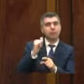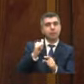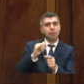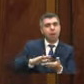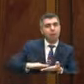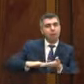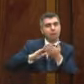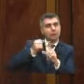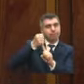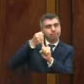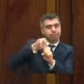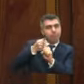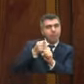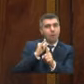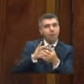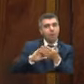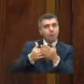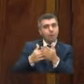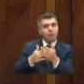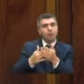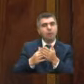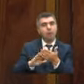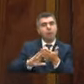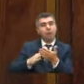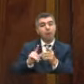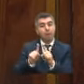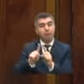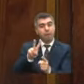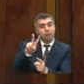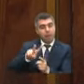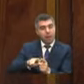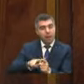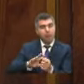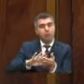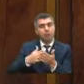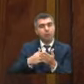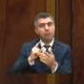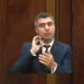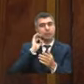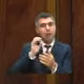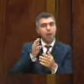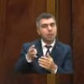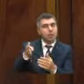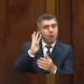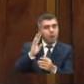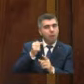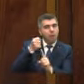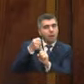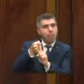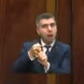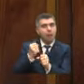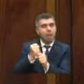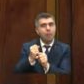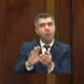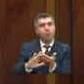العمل والاستمرار في العمل الواقعي العملي بشعارنا الإنصات والإنجاز، وفاء